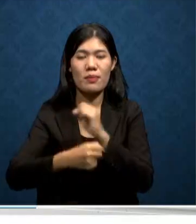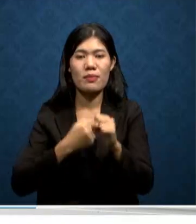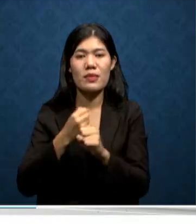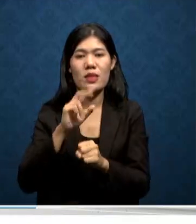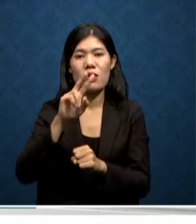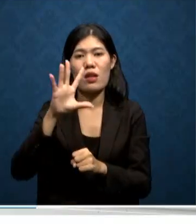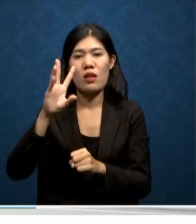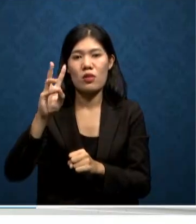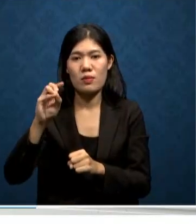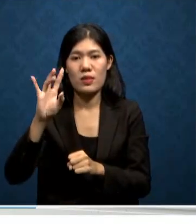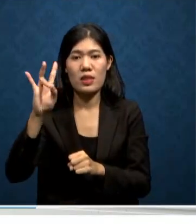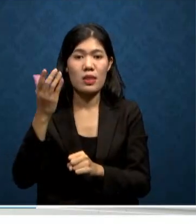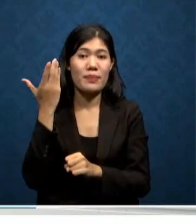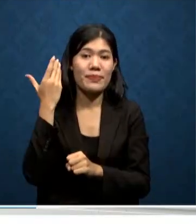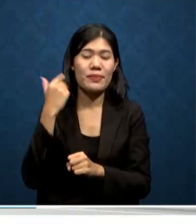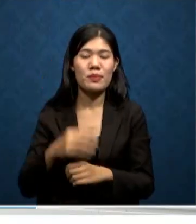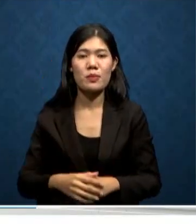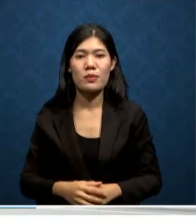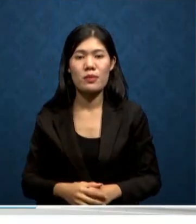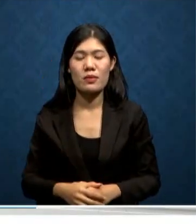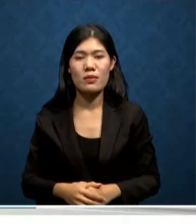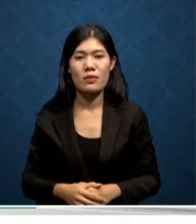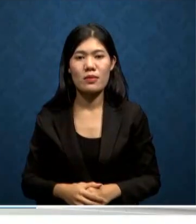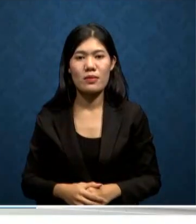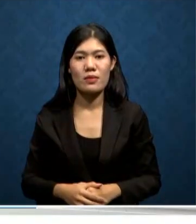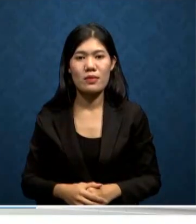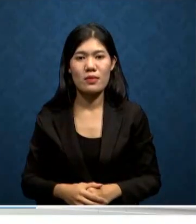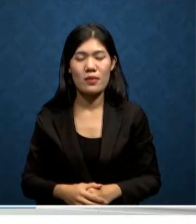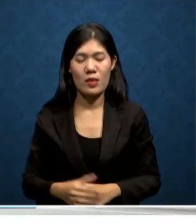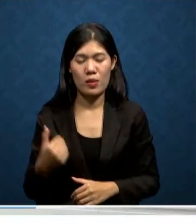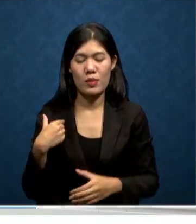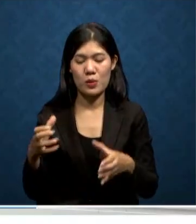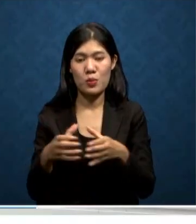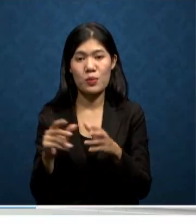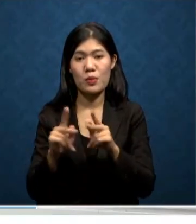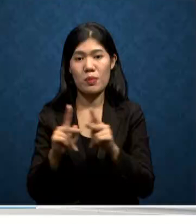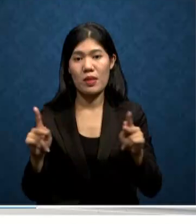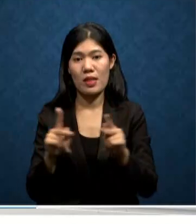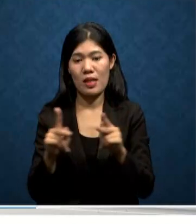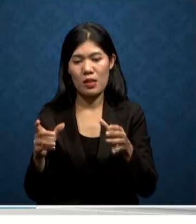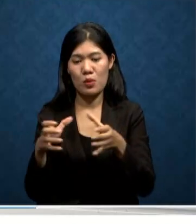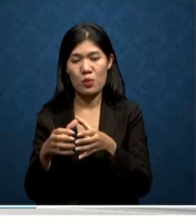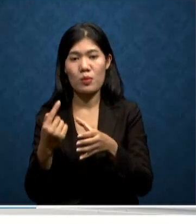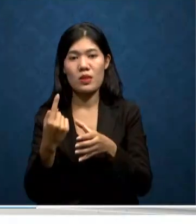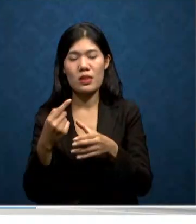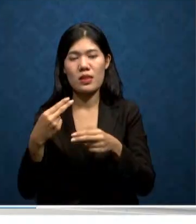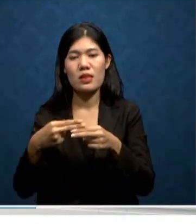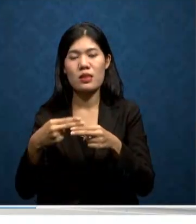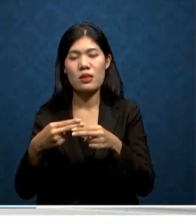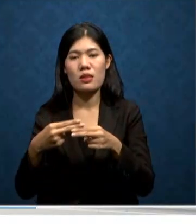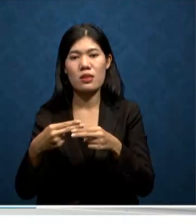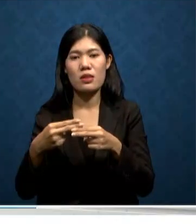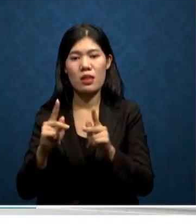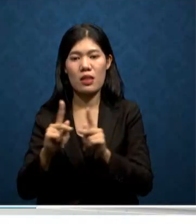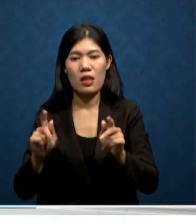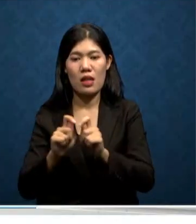2567ที่ผ่านมาครับแล้วนอกจากนั้นก็มีคณะกรรมการชุด 1นะครับชื่อว่าคณะ